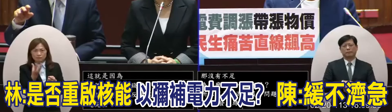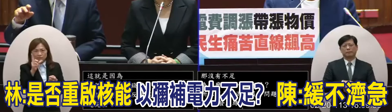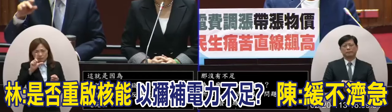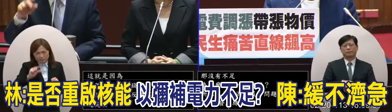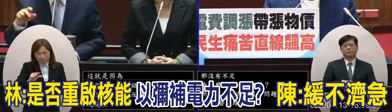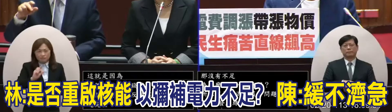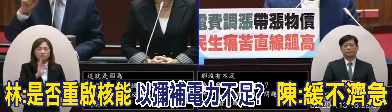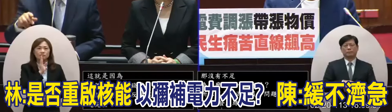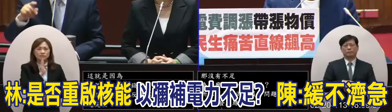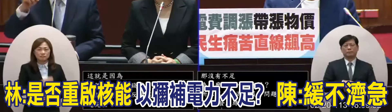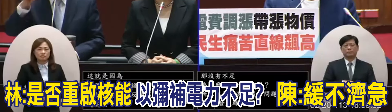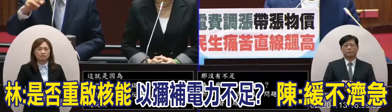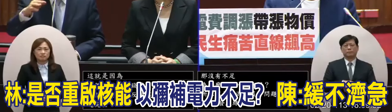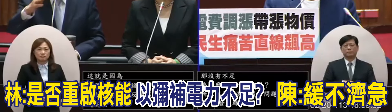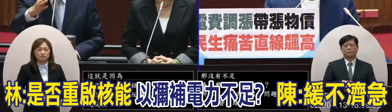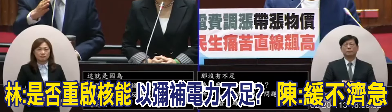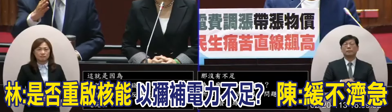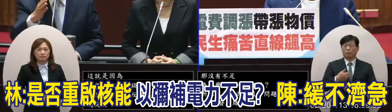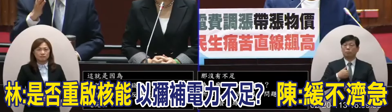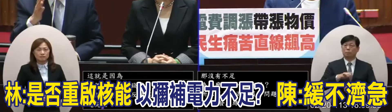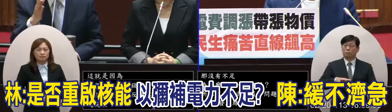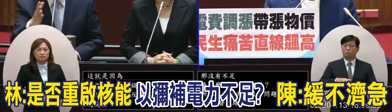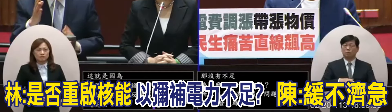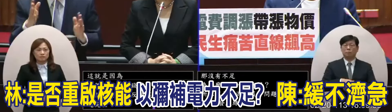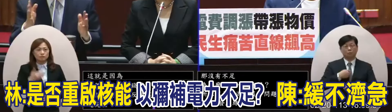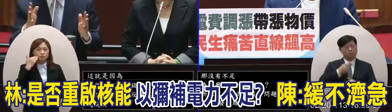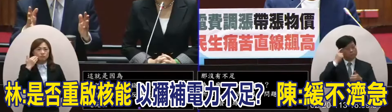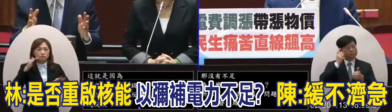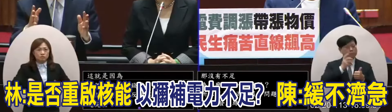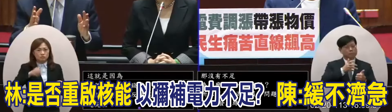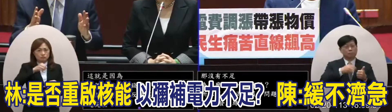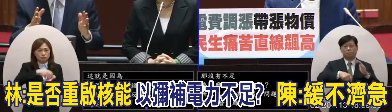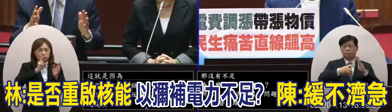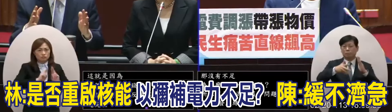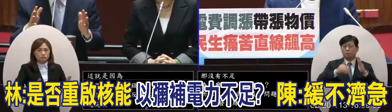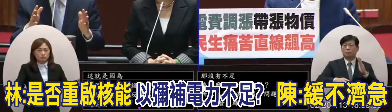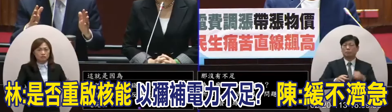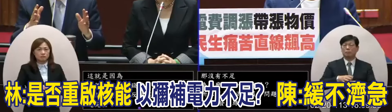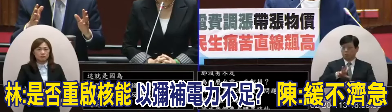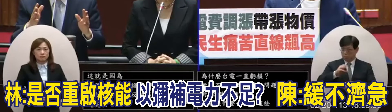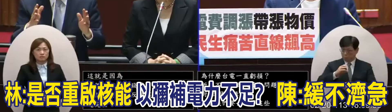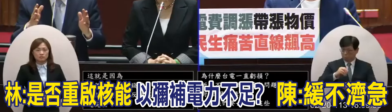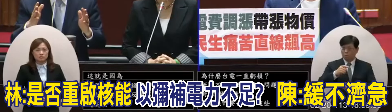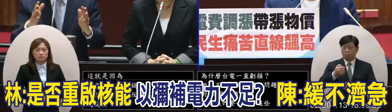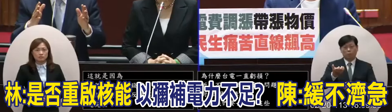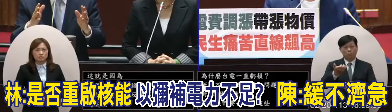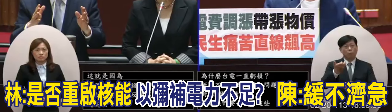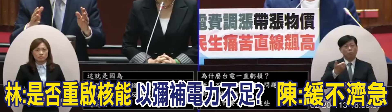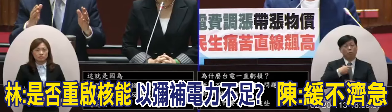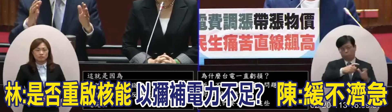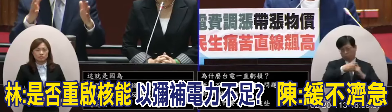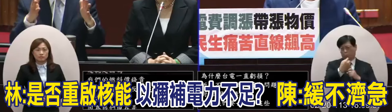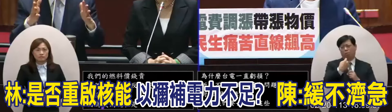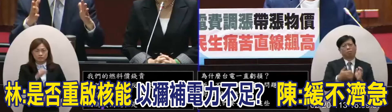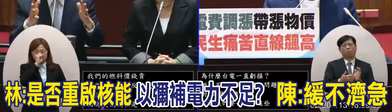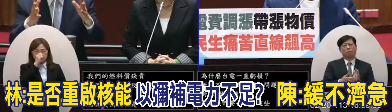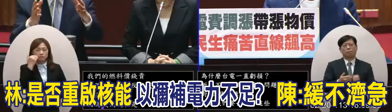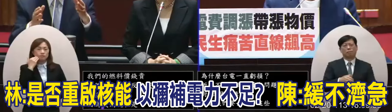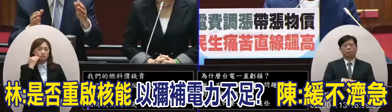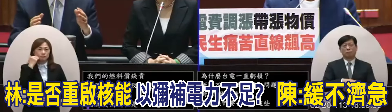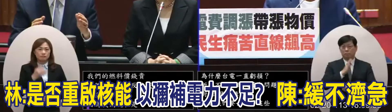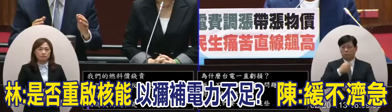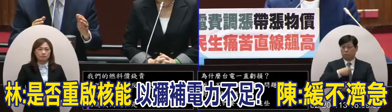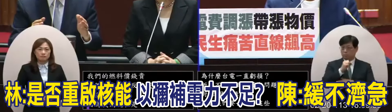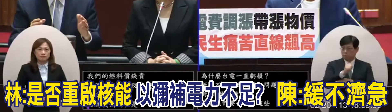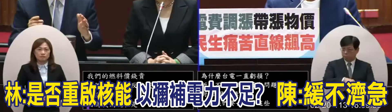低的啦，而且如果你现在核电 院长有没有就我的问题，你回答我的问题的。 如果要 是